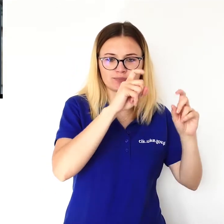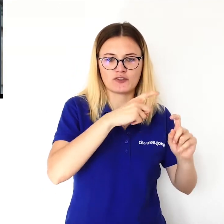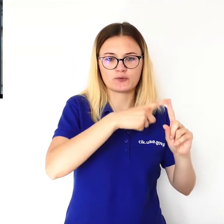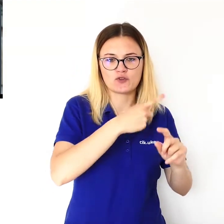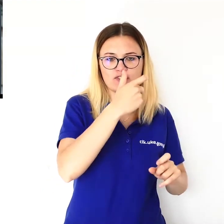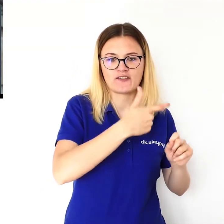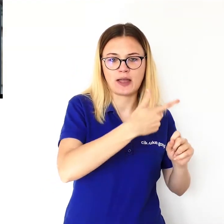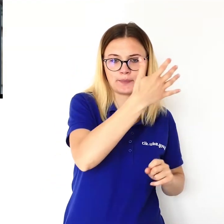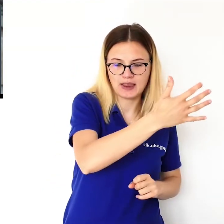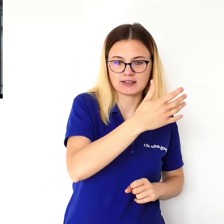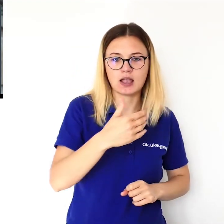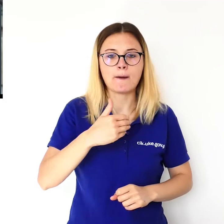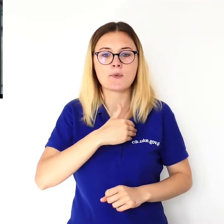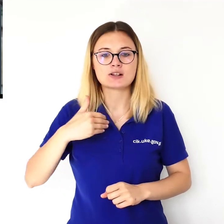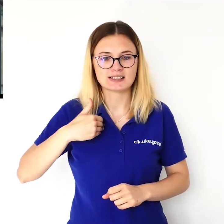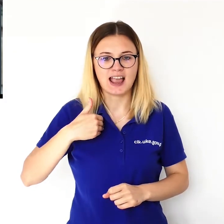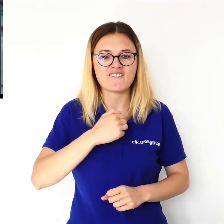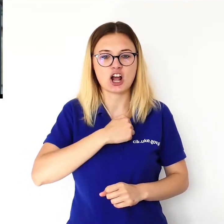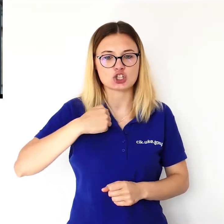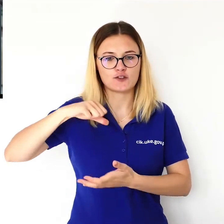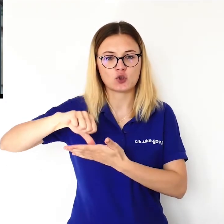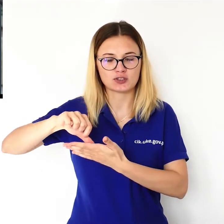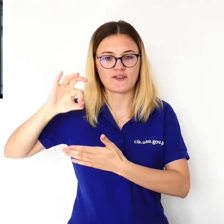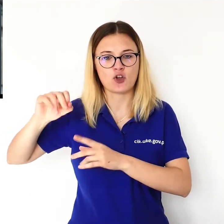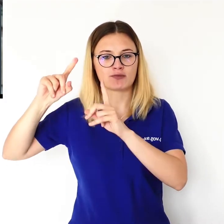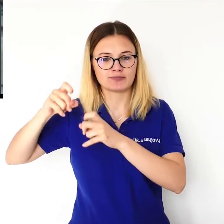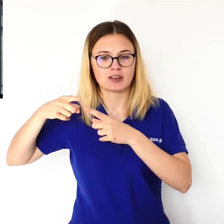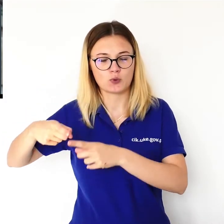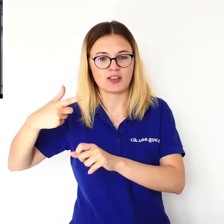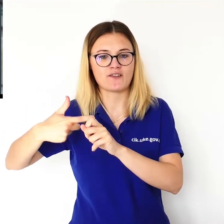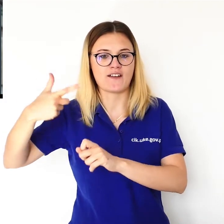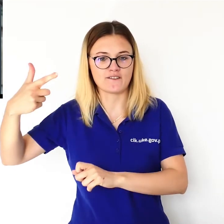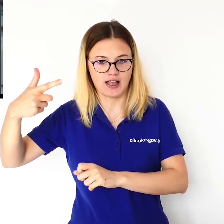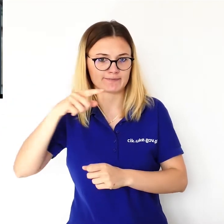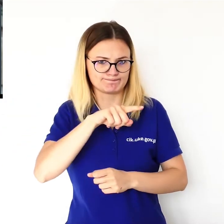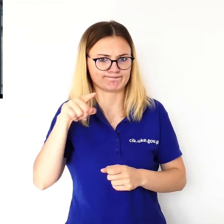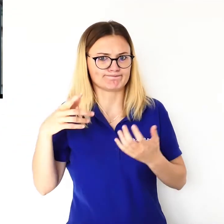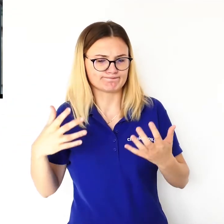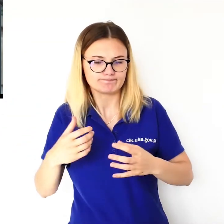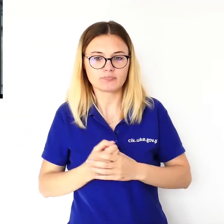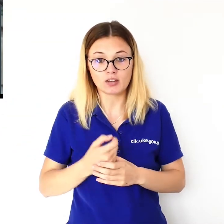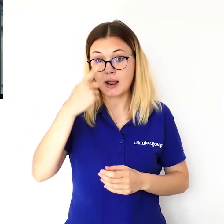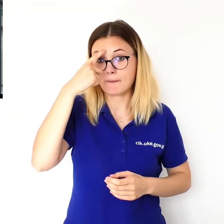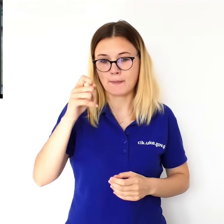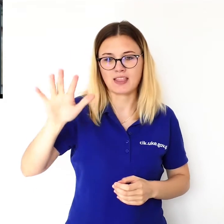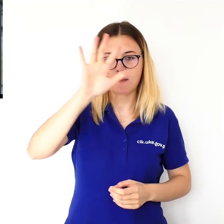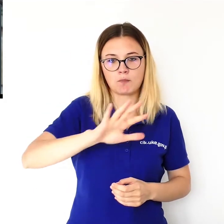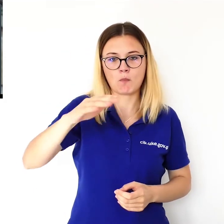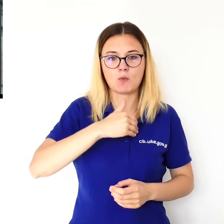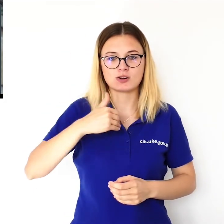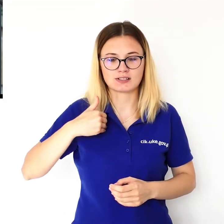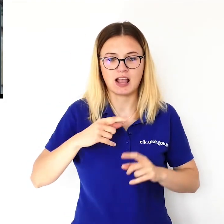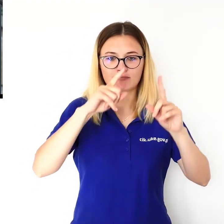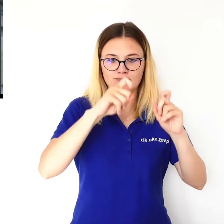plus 225 może być mylone z numerem kierunkowym Warszawy 22. Pamiętaj, numer